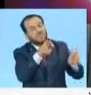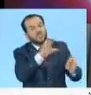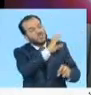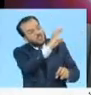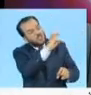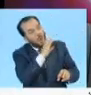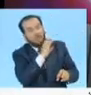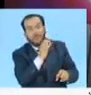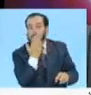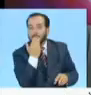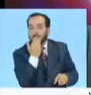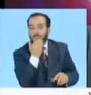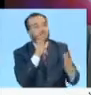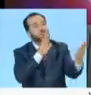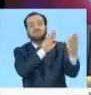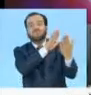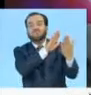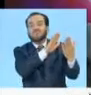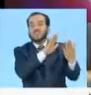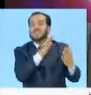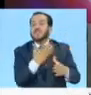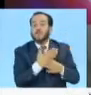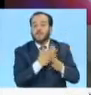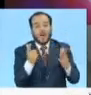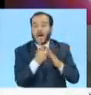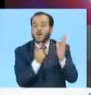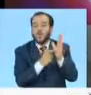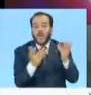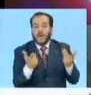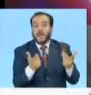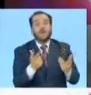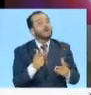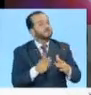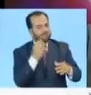أخذ الاستجواب علني وإرادة النواب تأخذ الاستجواب؟